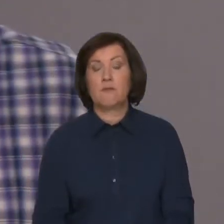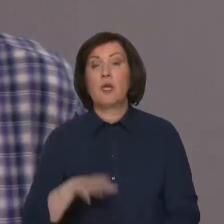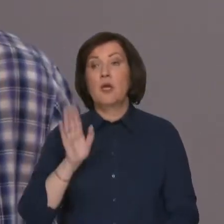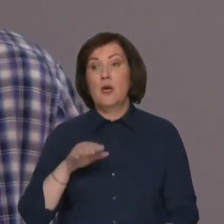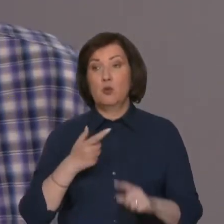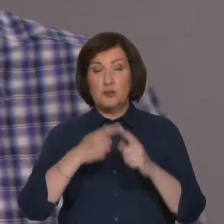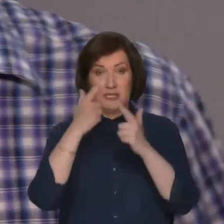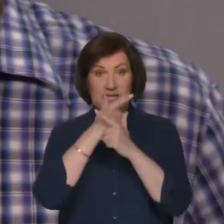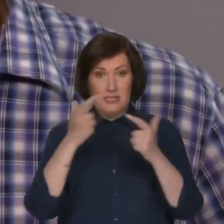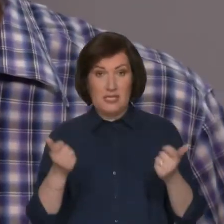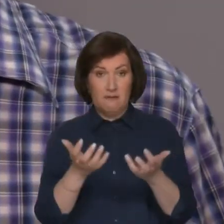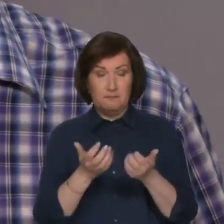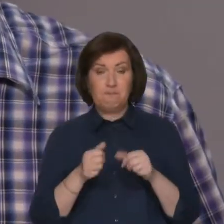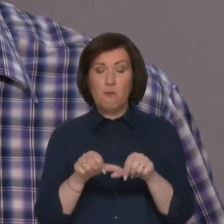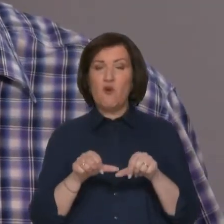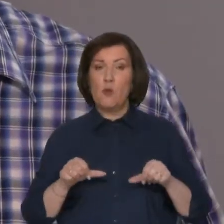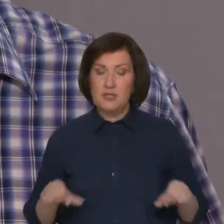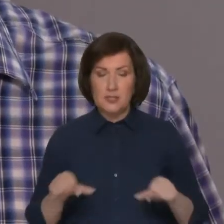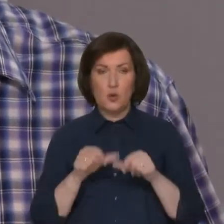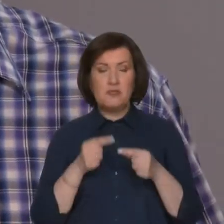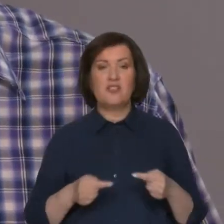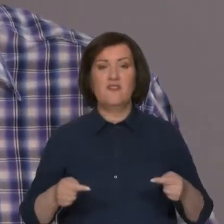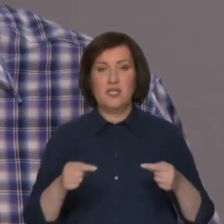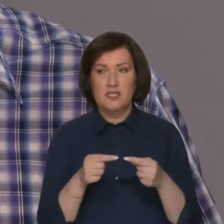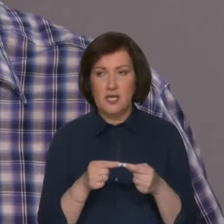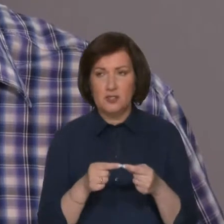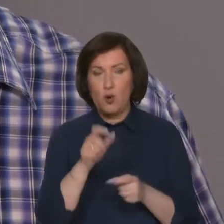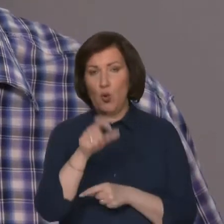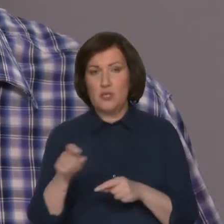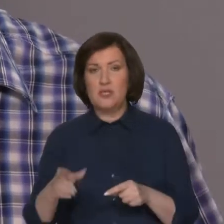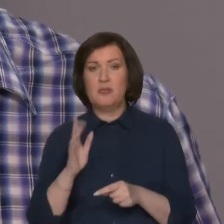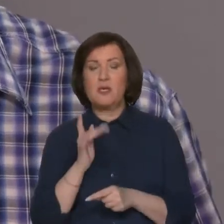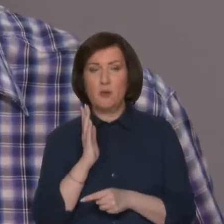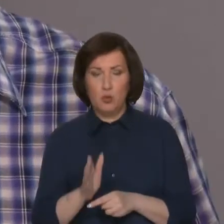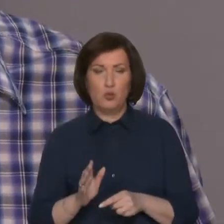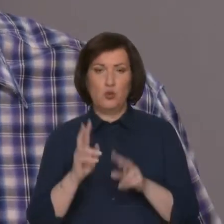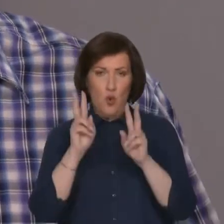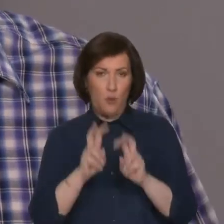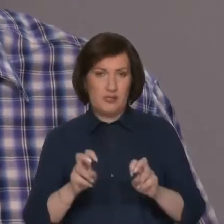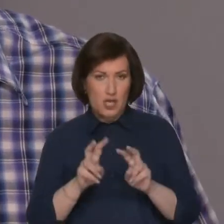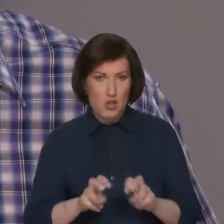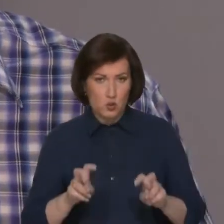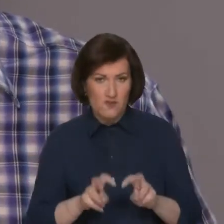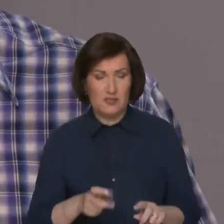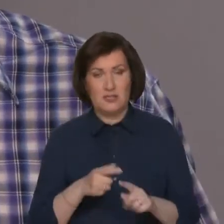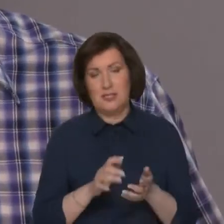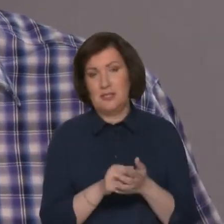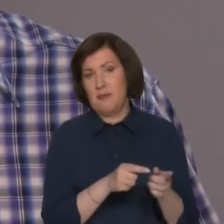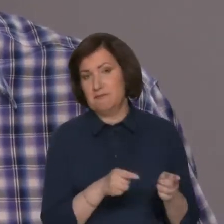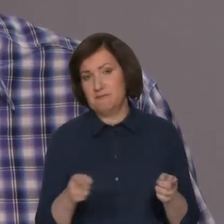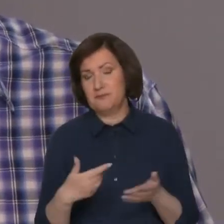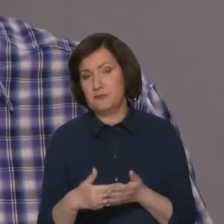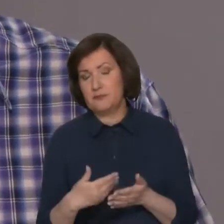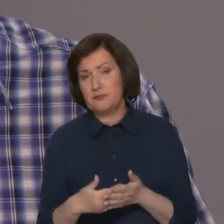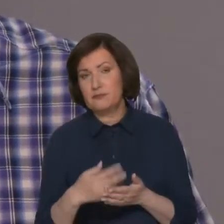Потім ця заява надходить до комісії. Комісія визначає осіб, які будуть виходити здійснювати обстеження. Ну, це займає